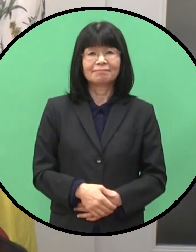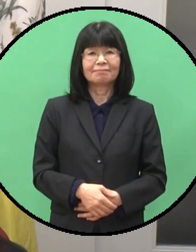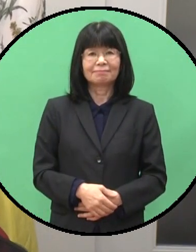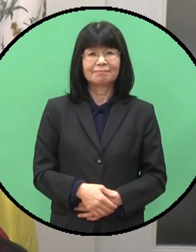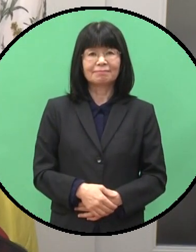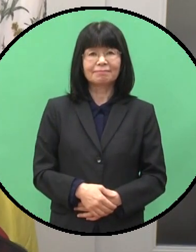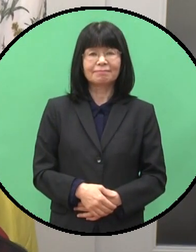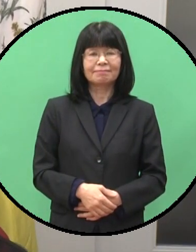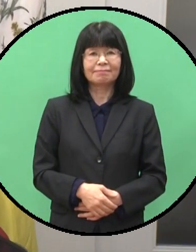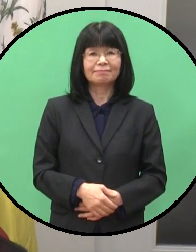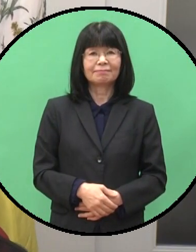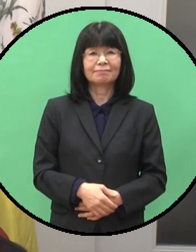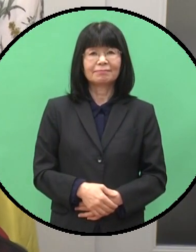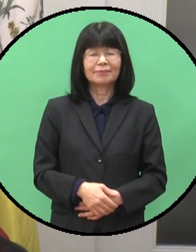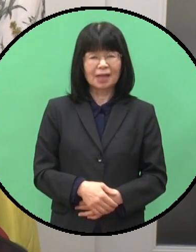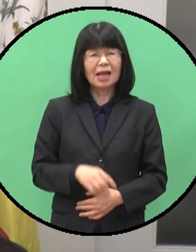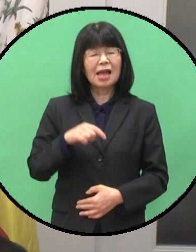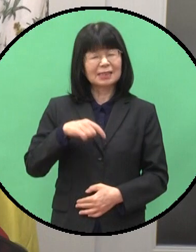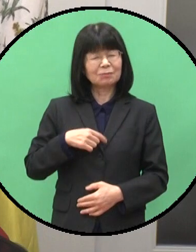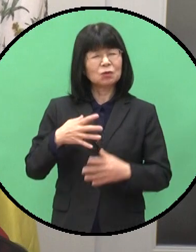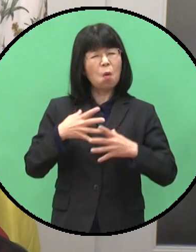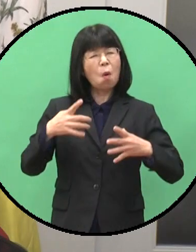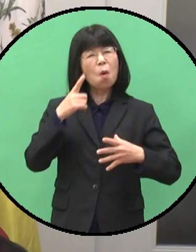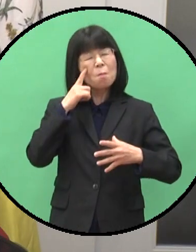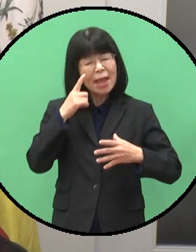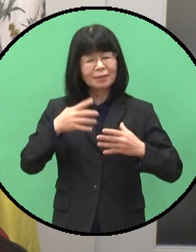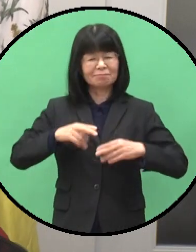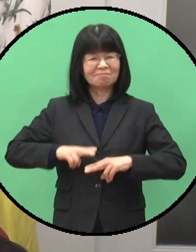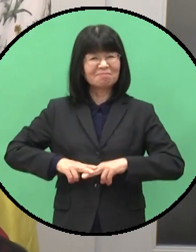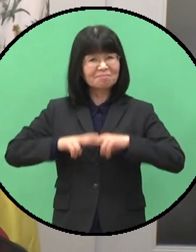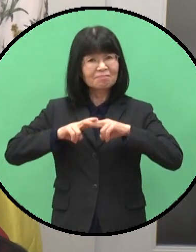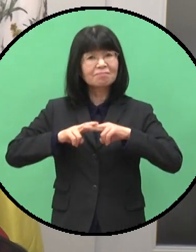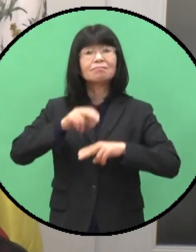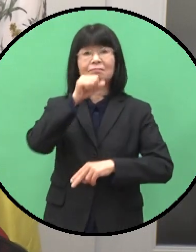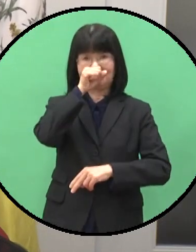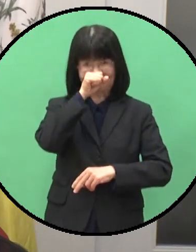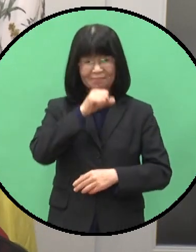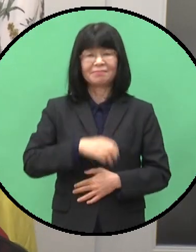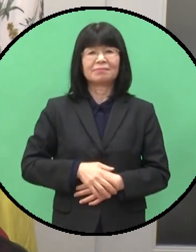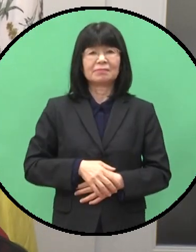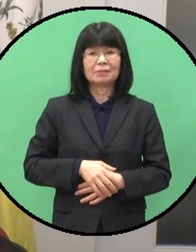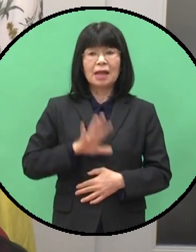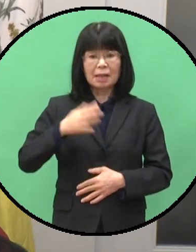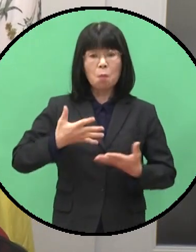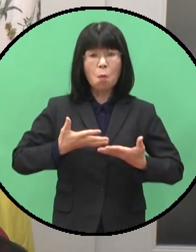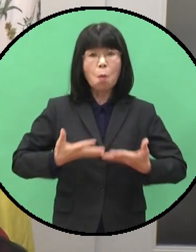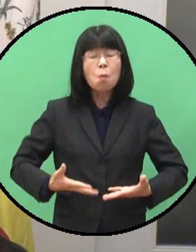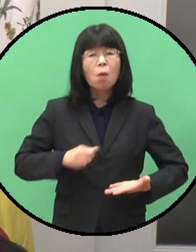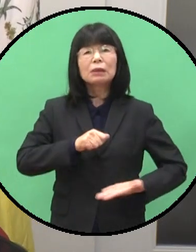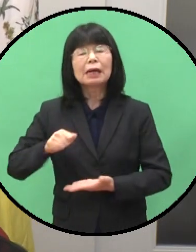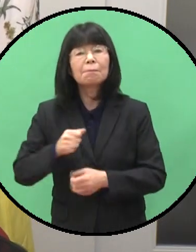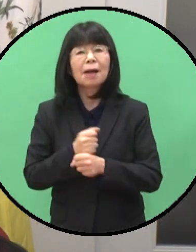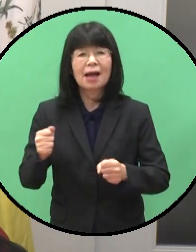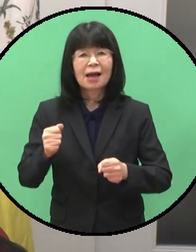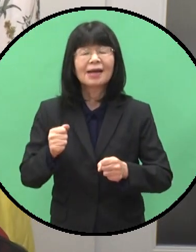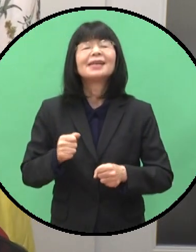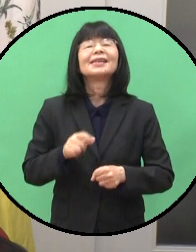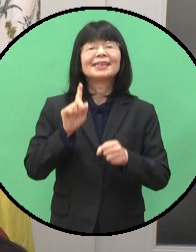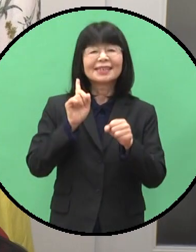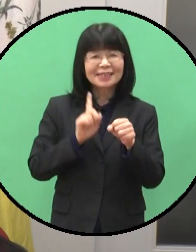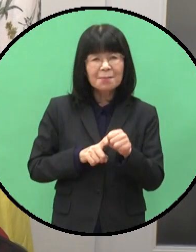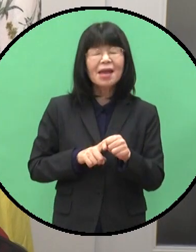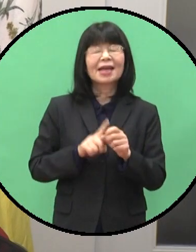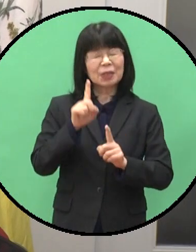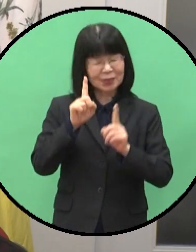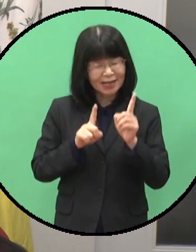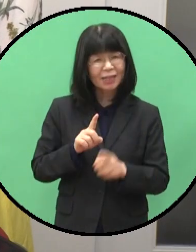ので多めに備蓄しておくっていうことに越したことはないんですけれども、持っていけなくなる、こういったことも考えられるので、なので